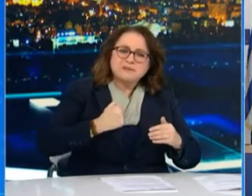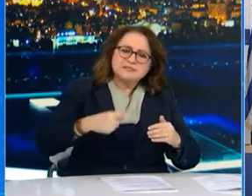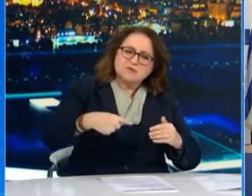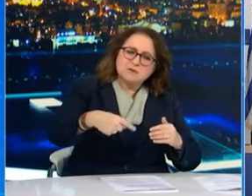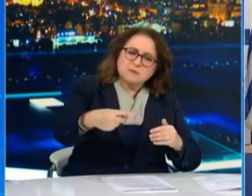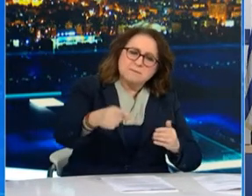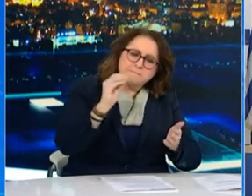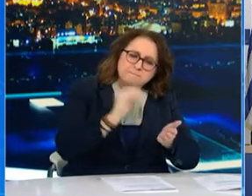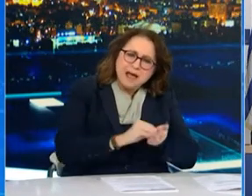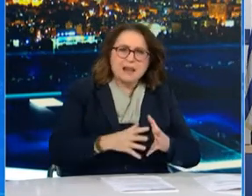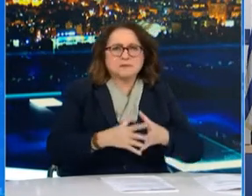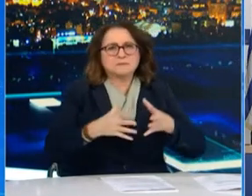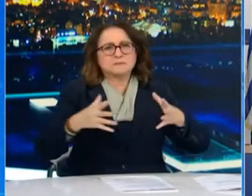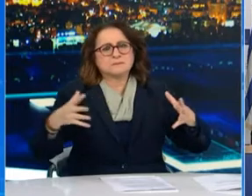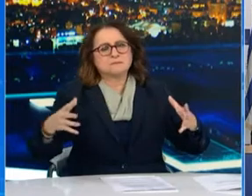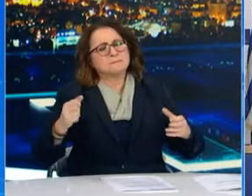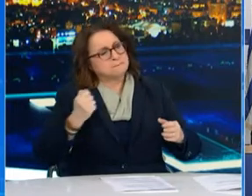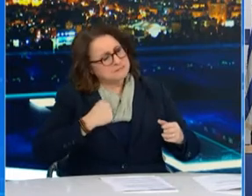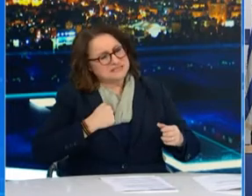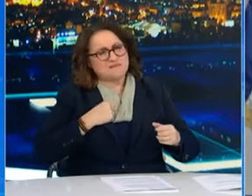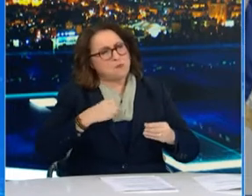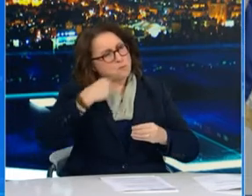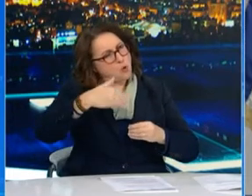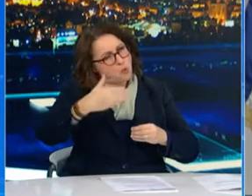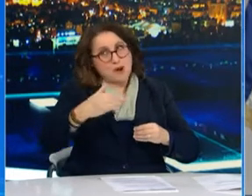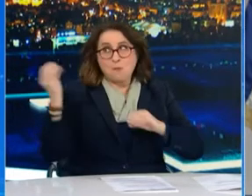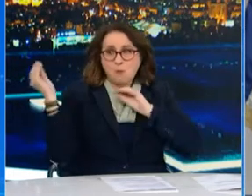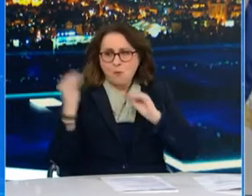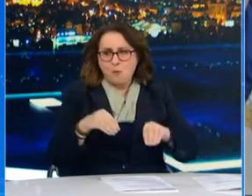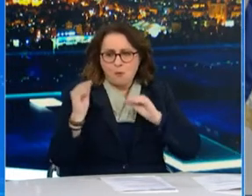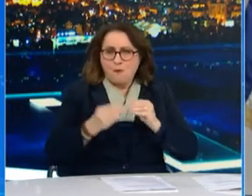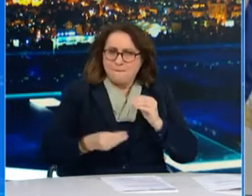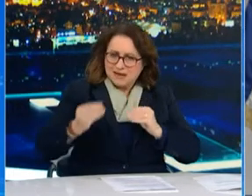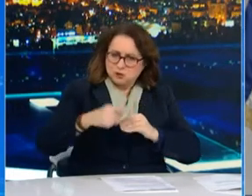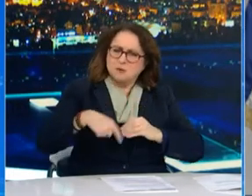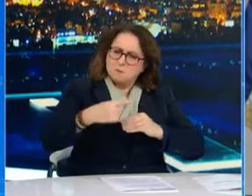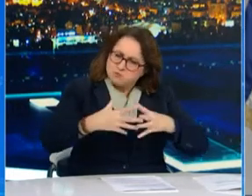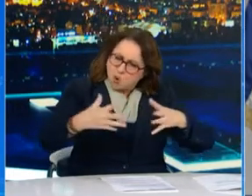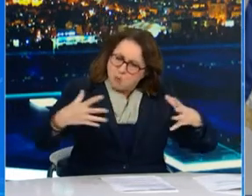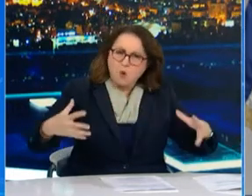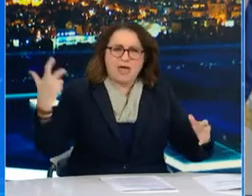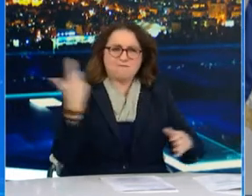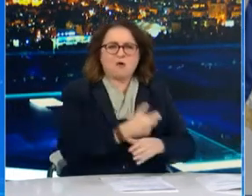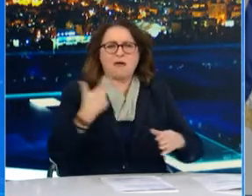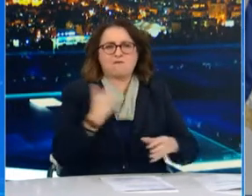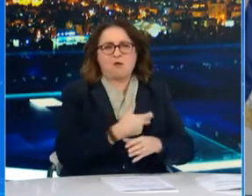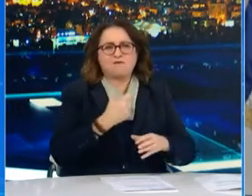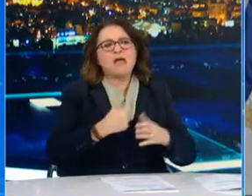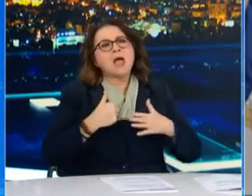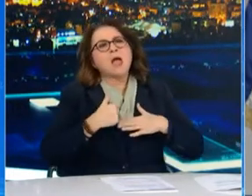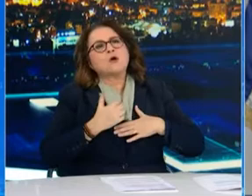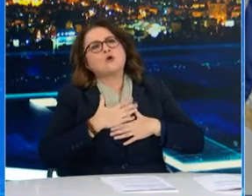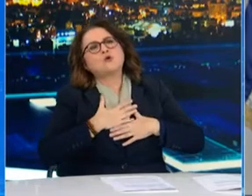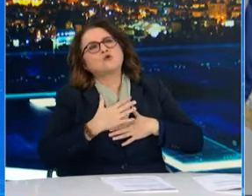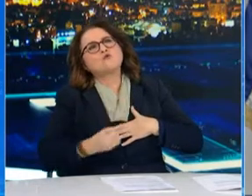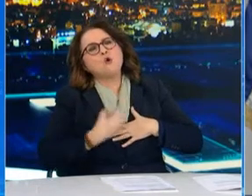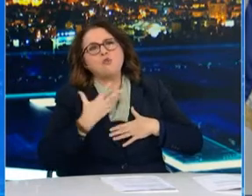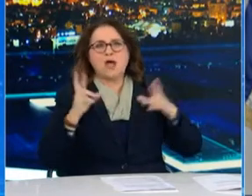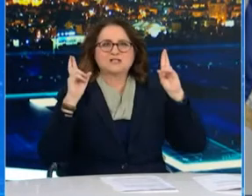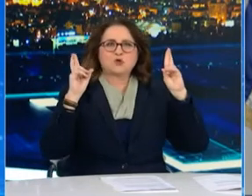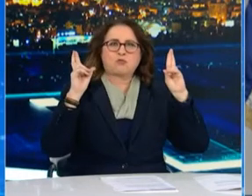κύριος Θεμιστοκλέους και ο υπουργός. Άρα γενικά καλά είναι τα πράγματα, είναι αισιόδοξα. Νομίζω ότι με